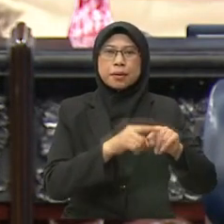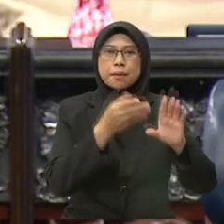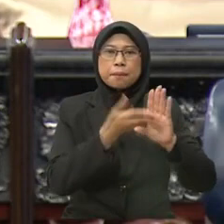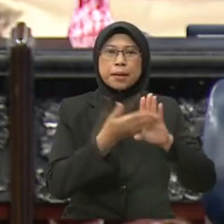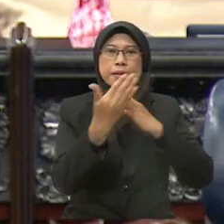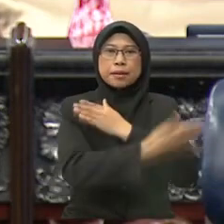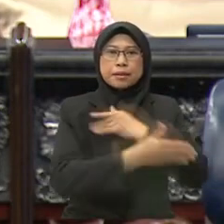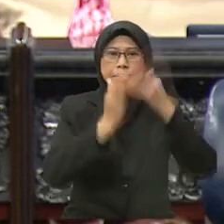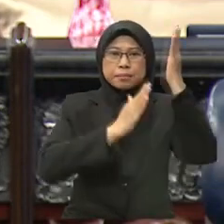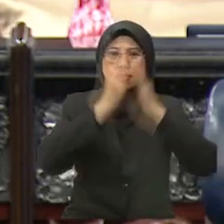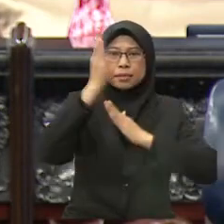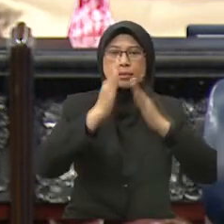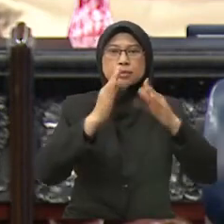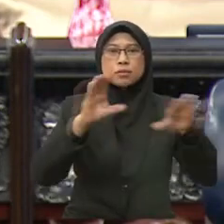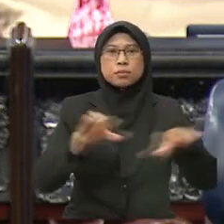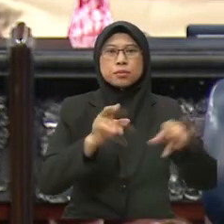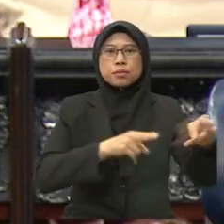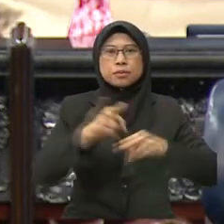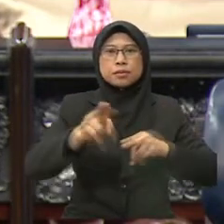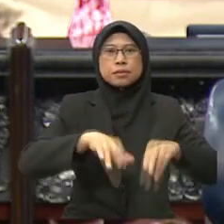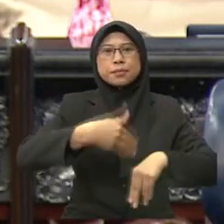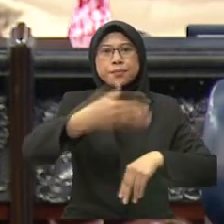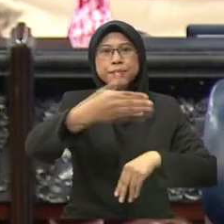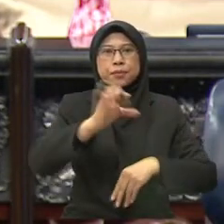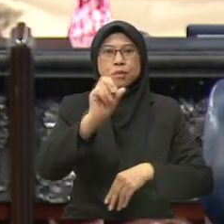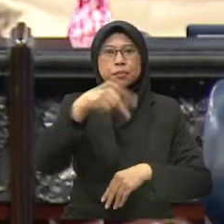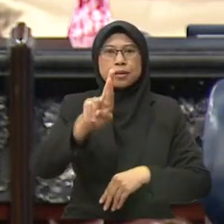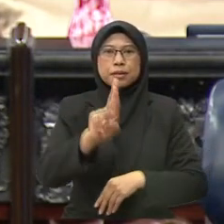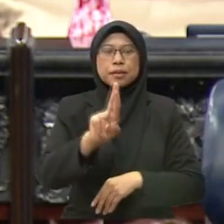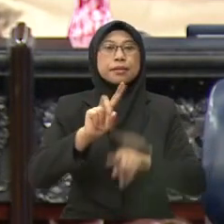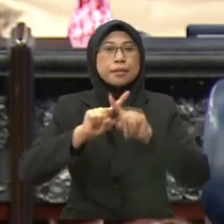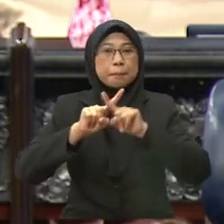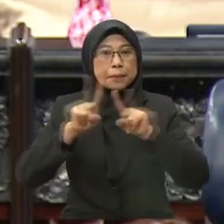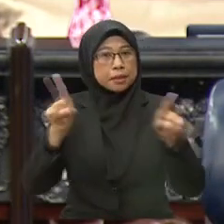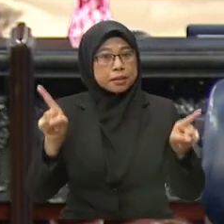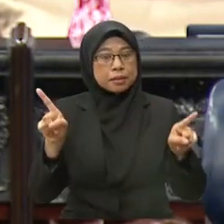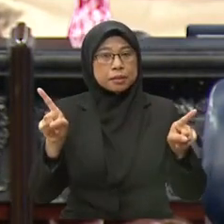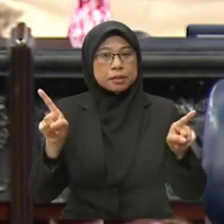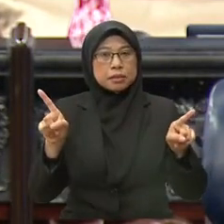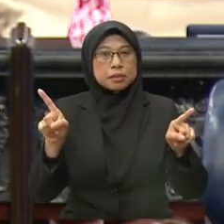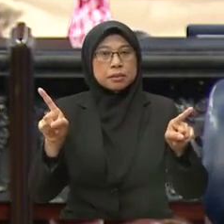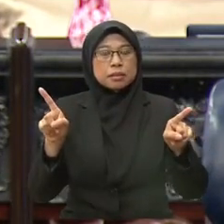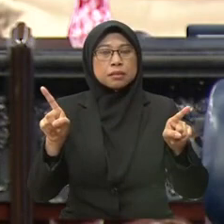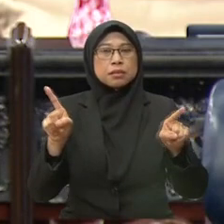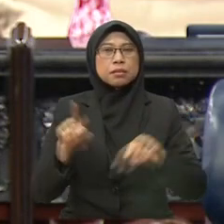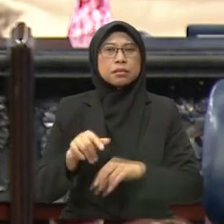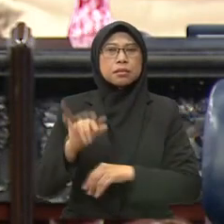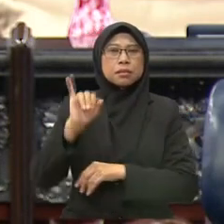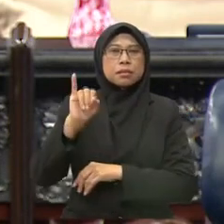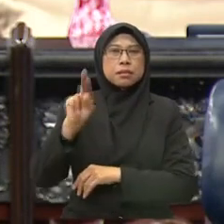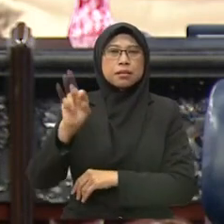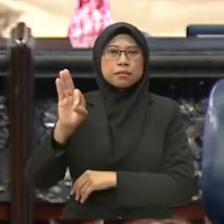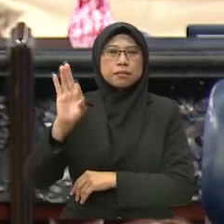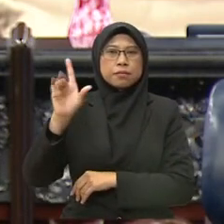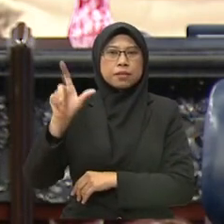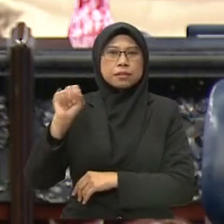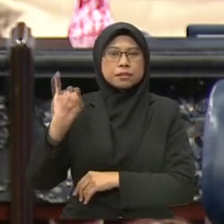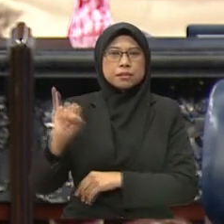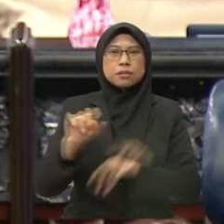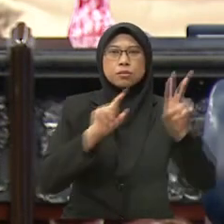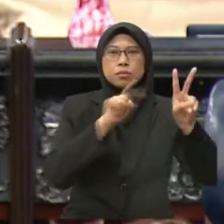melaksanakan urusan seterusnya mengenai opr tetapi inflasi kita daripada